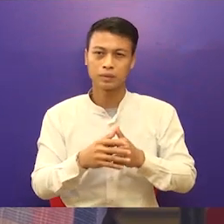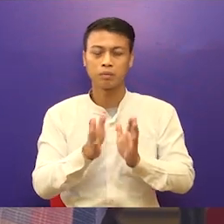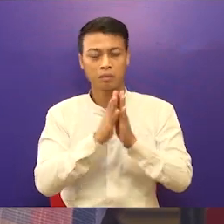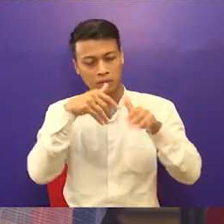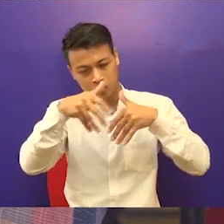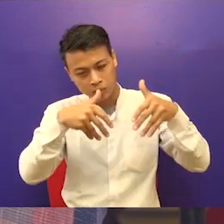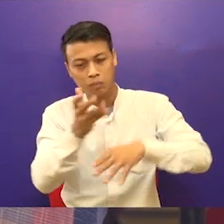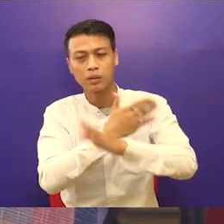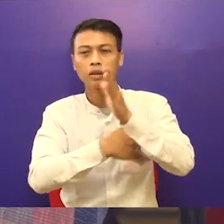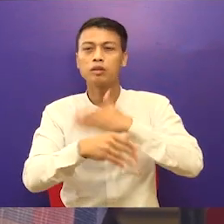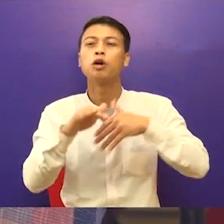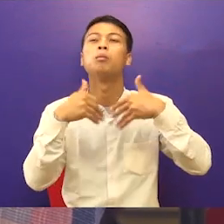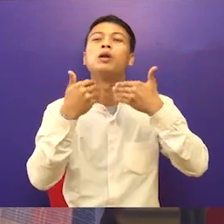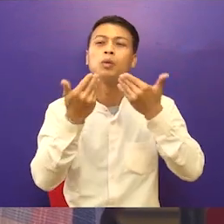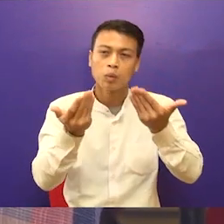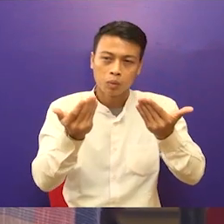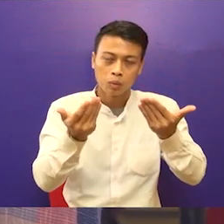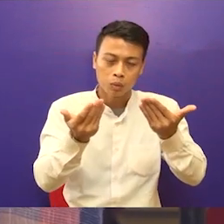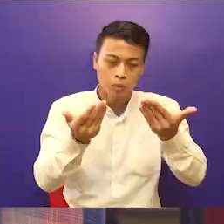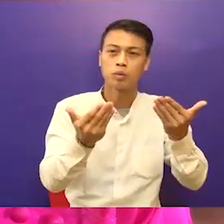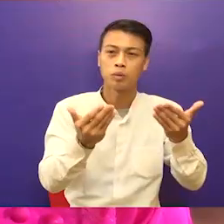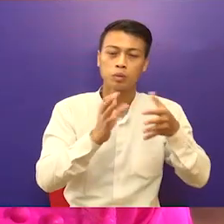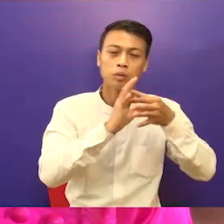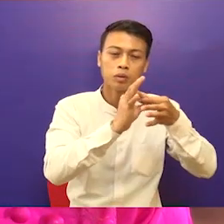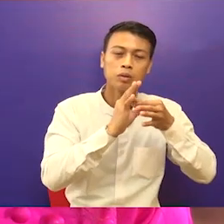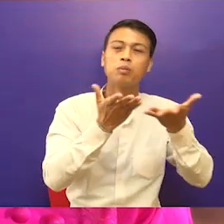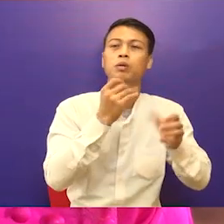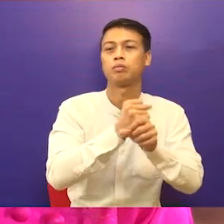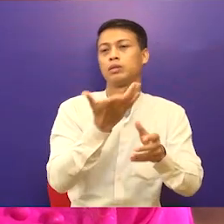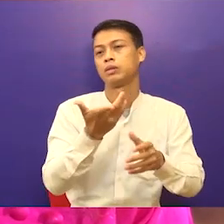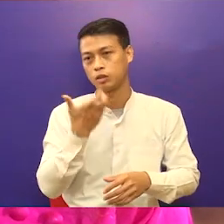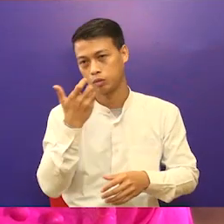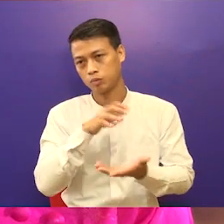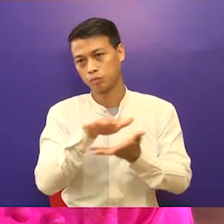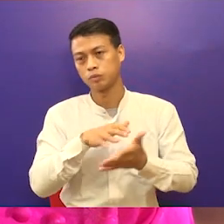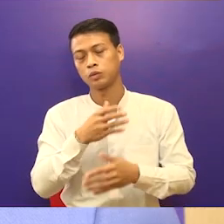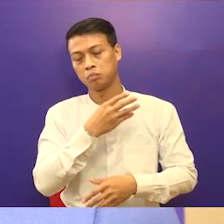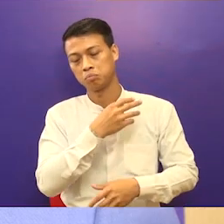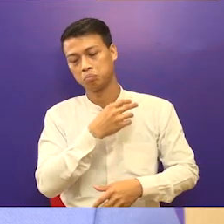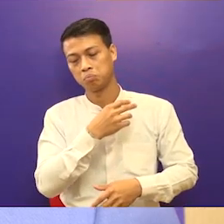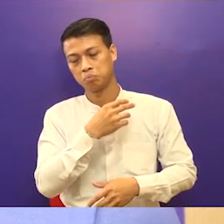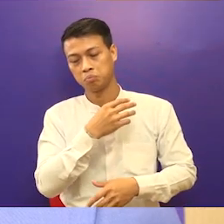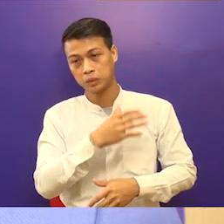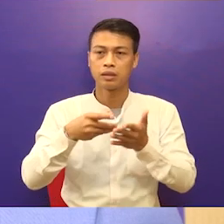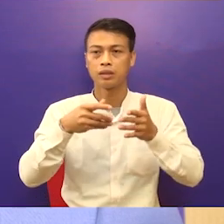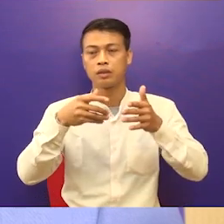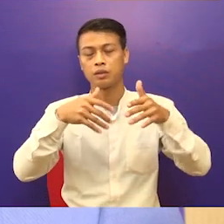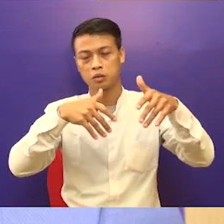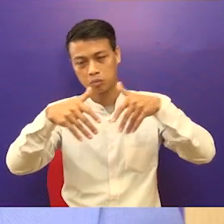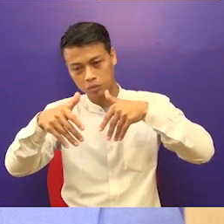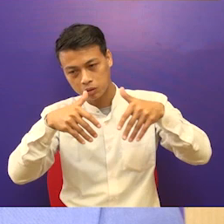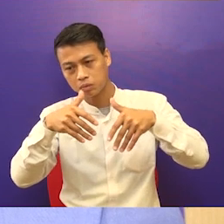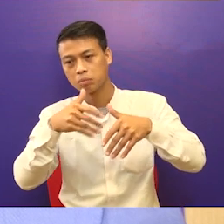တဲ့လူကခန္ဓာကိုယ်မပြည့်စုံတဲ့လူကိုလက်ညှိုးထိုးပြီးတော့လောင်နေတာပေါ့နော်ဘာကြောင့်ဒါလေးကိုဆွဲလဲဆိုတော့ကျွန်တော်တို့ငယ်ငယ်တုန်းကလည်းမသိ